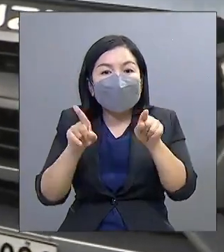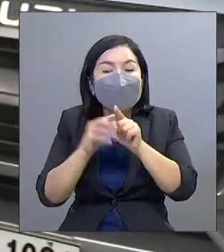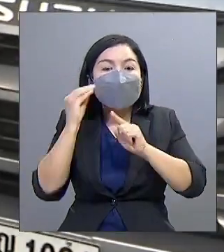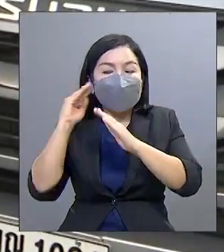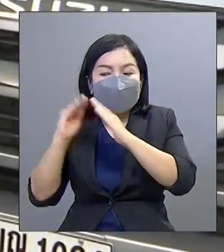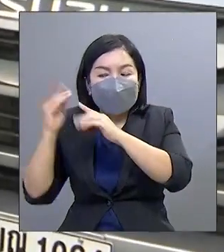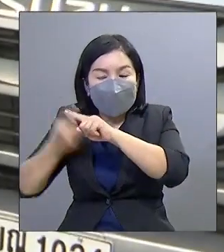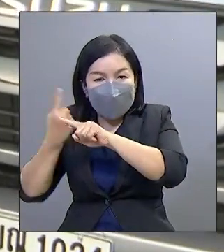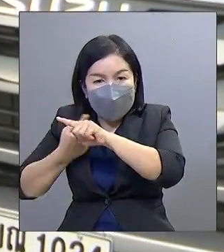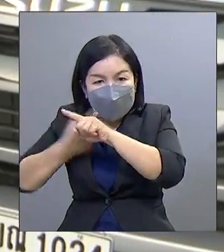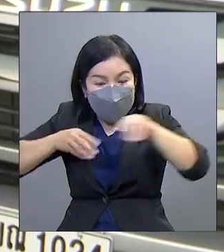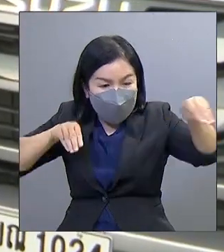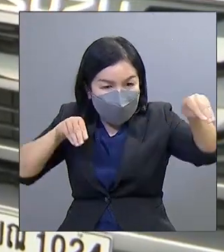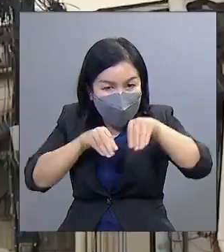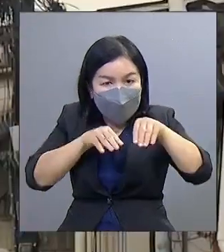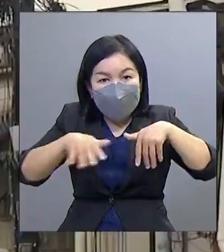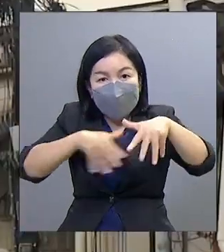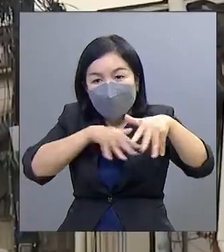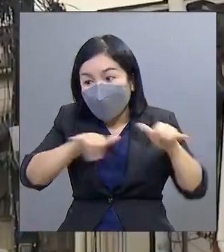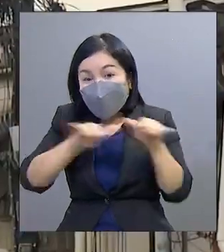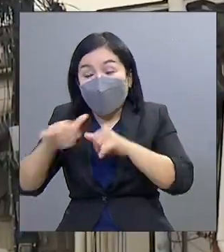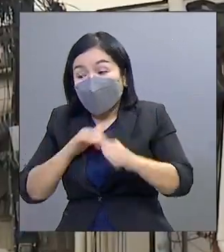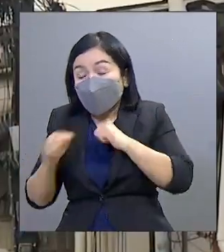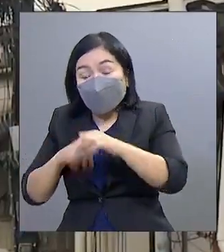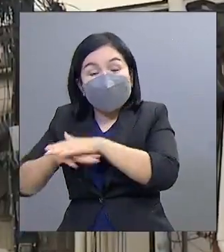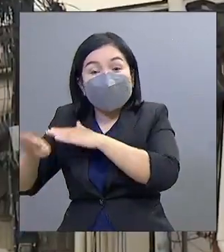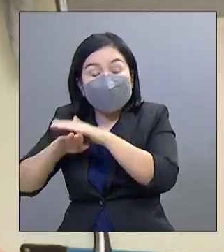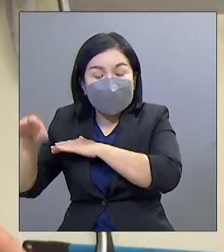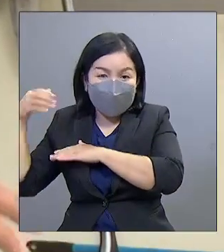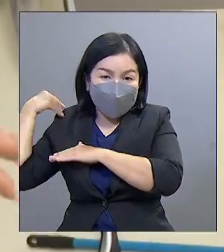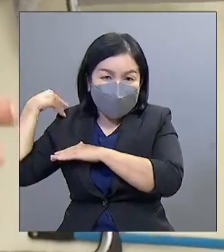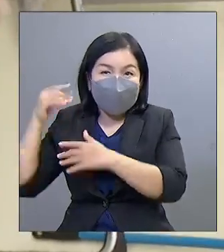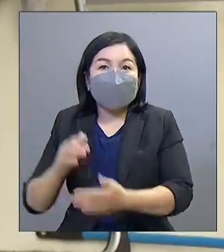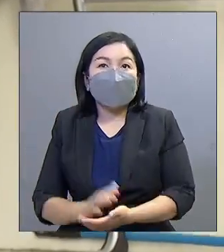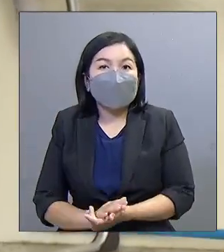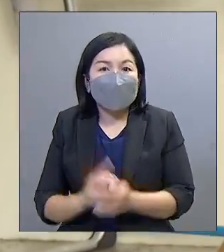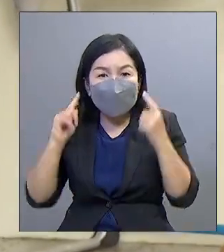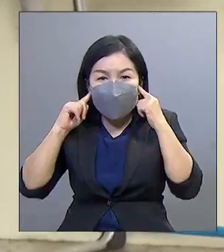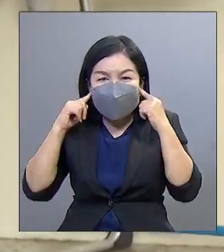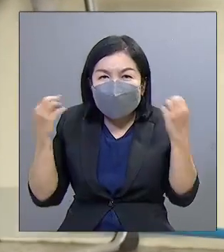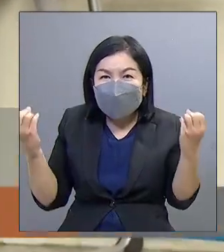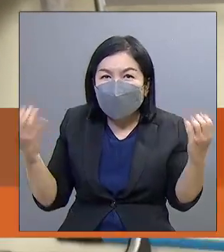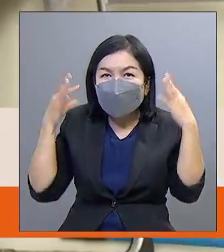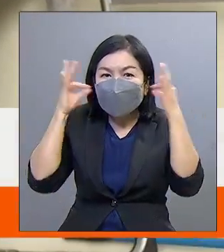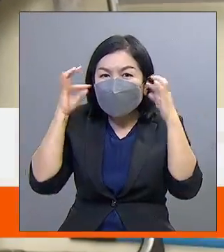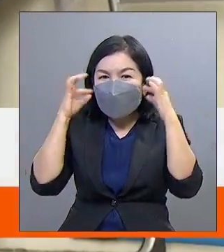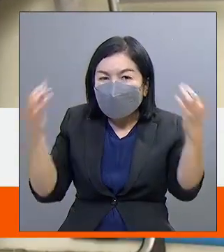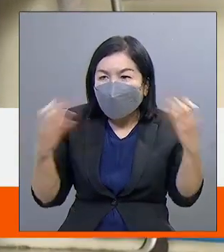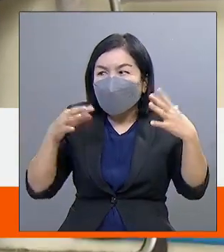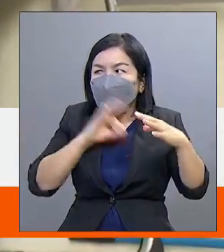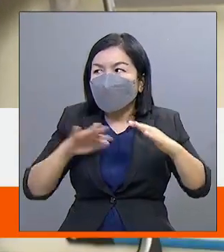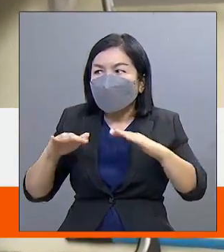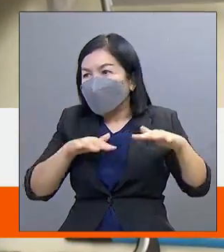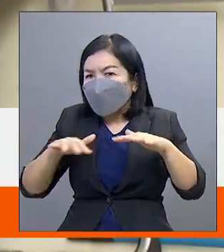านเช่าใกล้จุดเกิดเหตุที่ต้องอพยพอย่างจ้าละวันค่ะ มันดังมันสะเทือนบ้านน